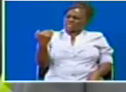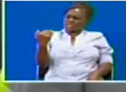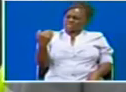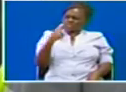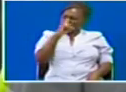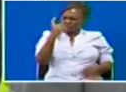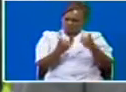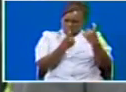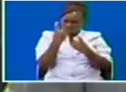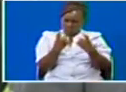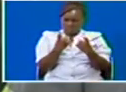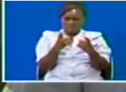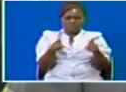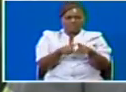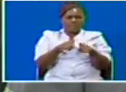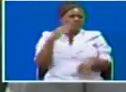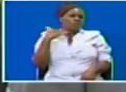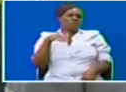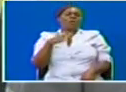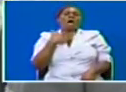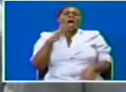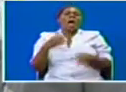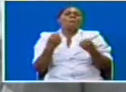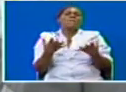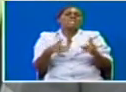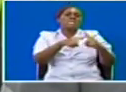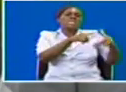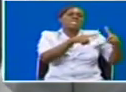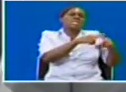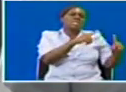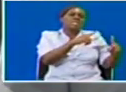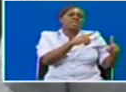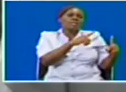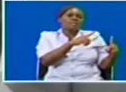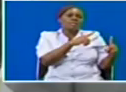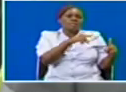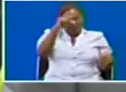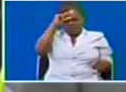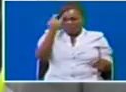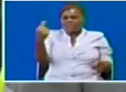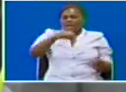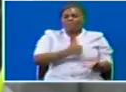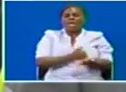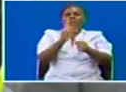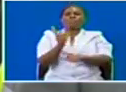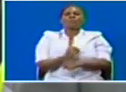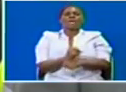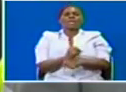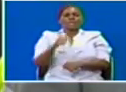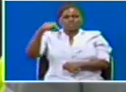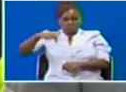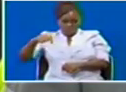yetu na hao wakora wanataka watu wangapi wauliwe alafu serikali ichukue hatua. Kwa hivyo siku ya